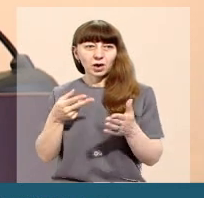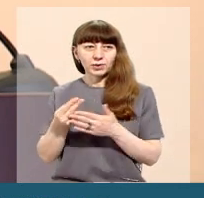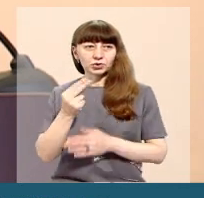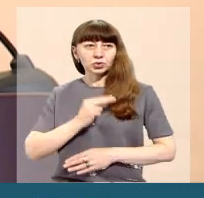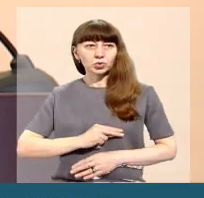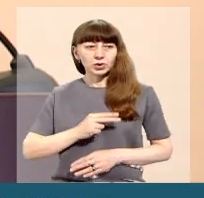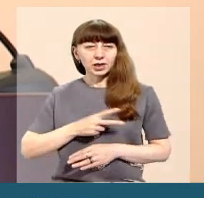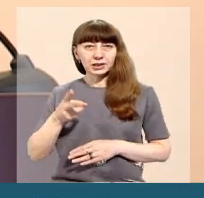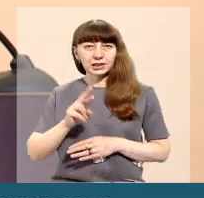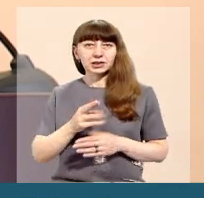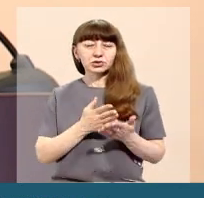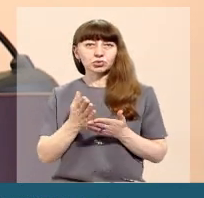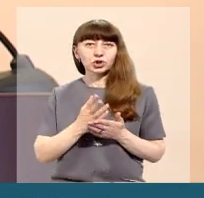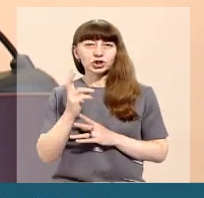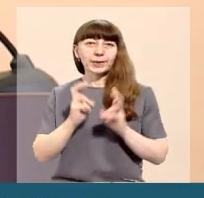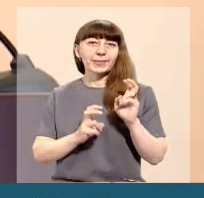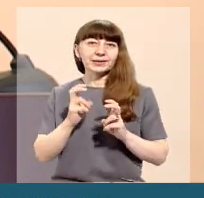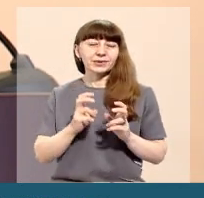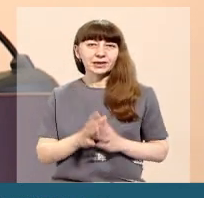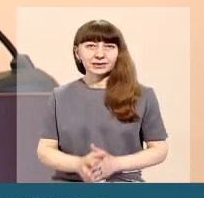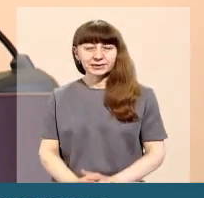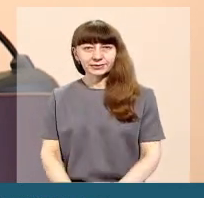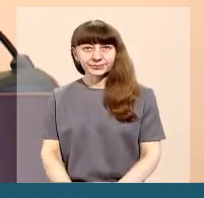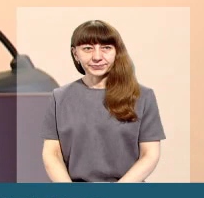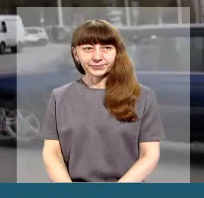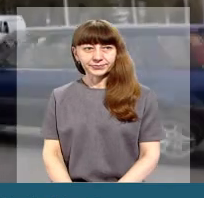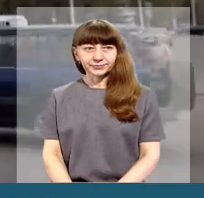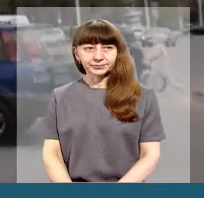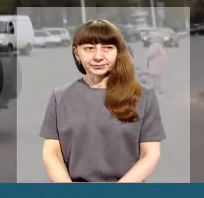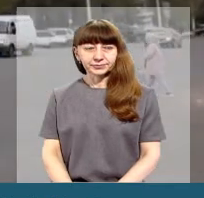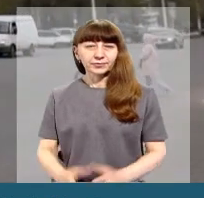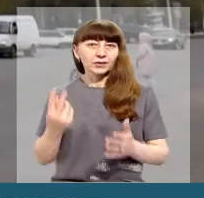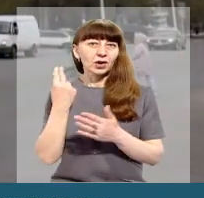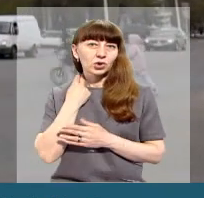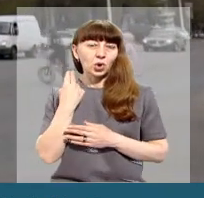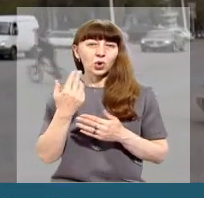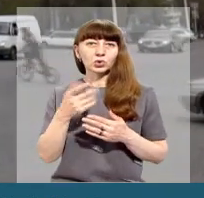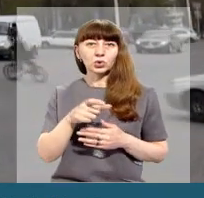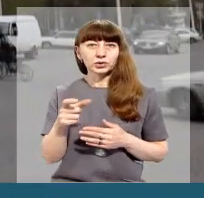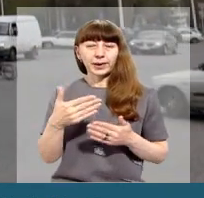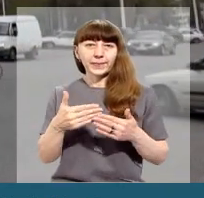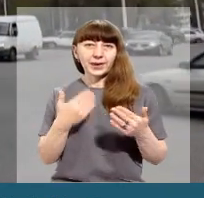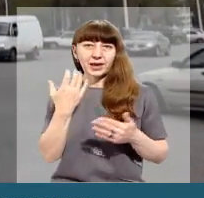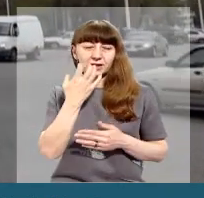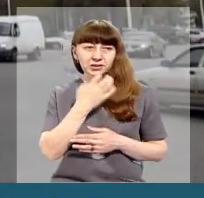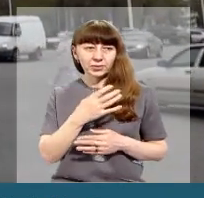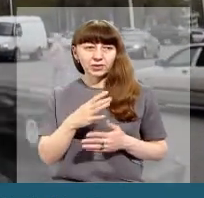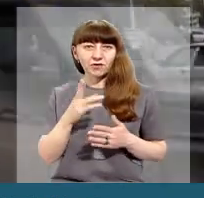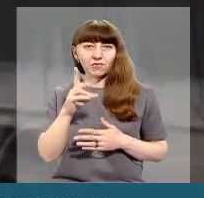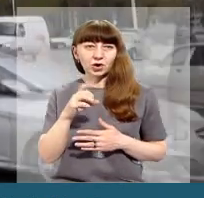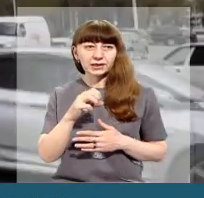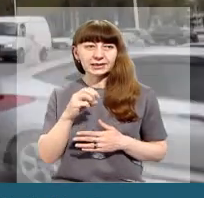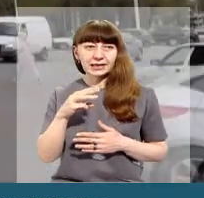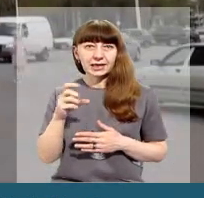для рабочих служащих предприятия, а также на инвест-программу. Общая задолженность горожан за теплоснабжение и горячую